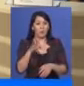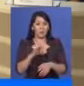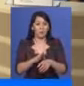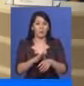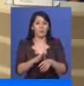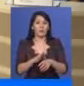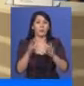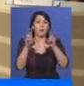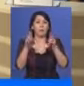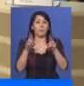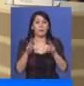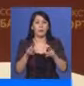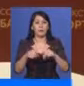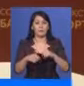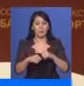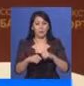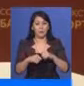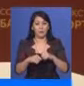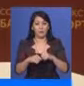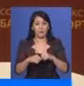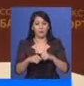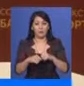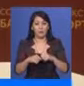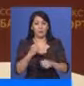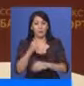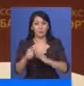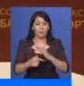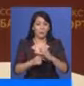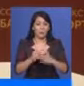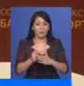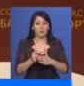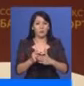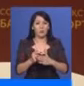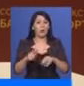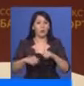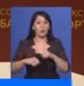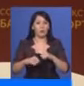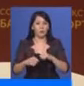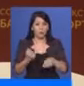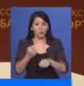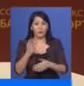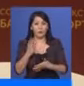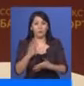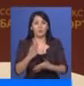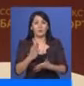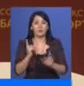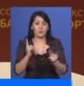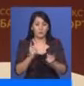эпидемиологиялық жағымдылығы саласында және гигиеналық қалып тамалары бұзу